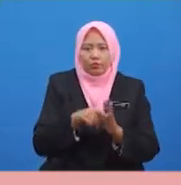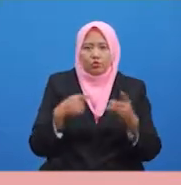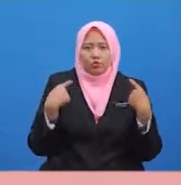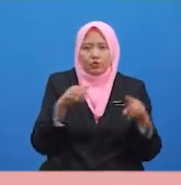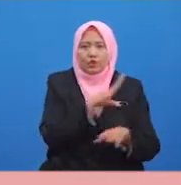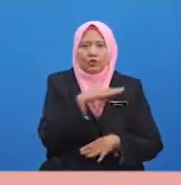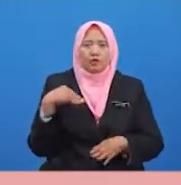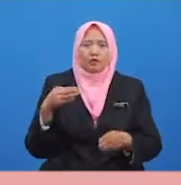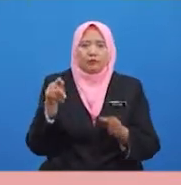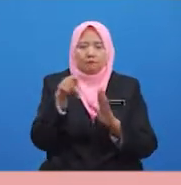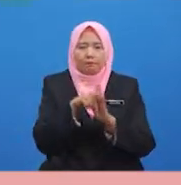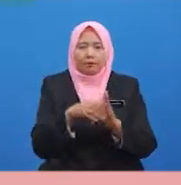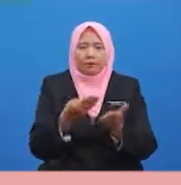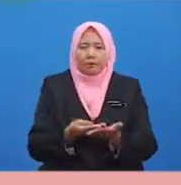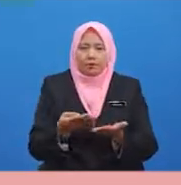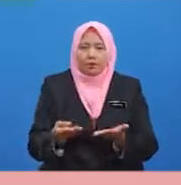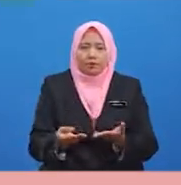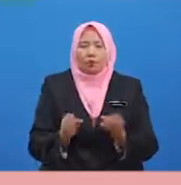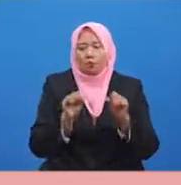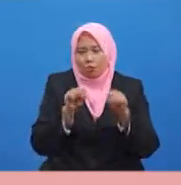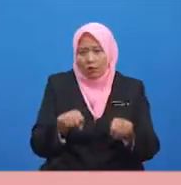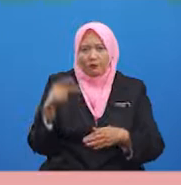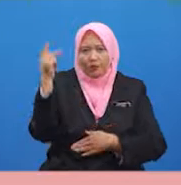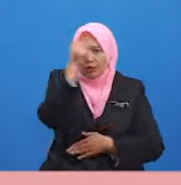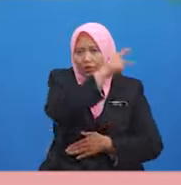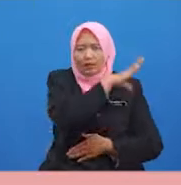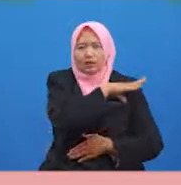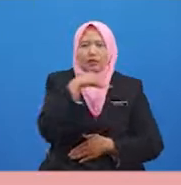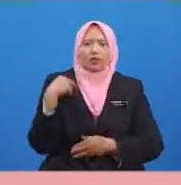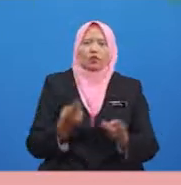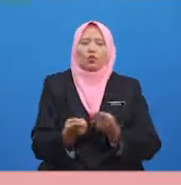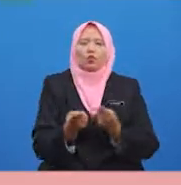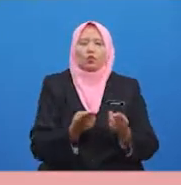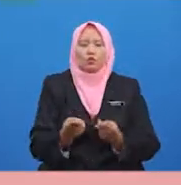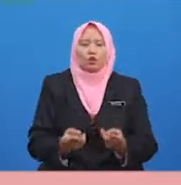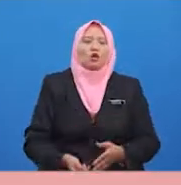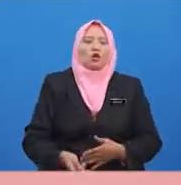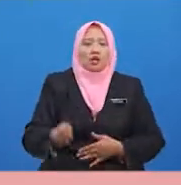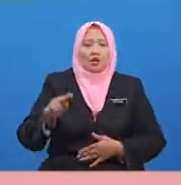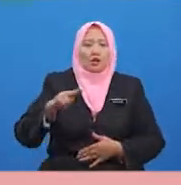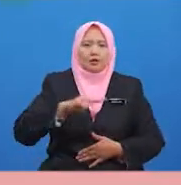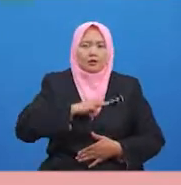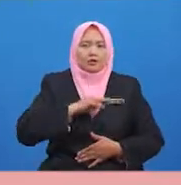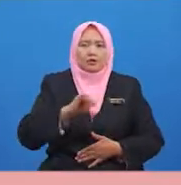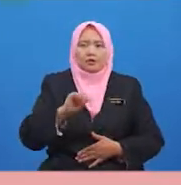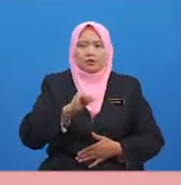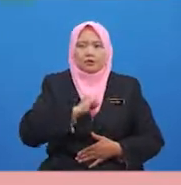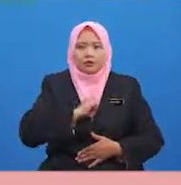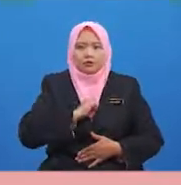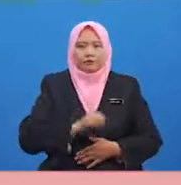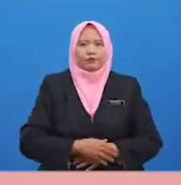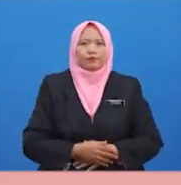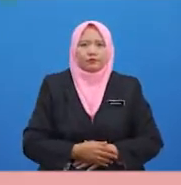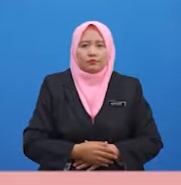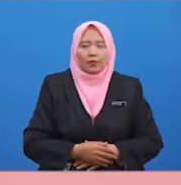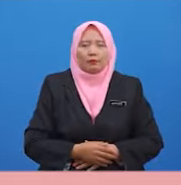mampu memelihara dan menguruskan harta mereka sendiri. Keempat, akad